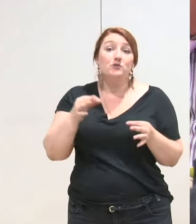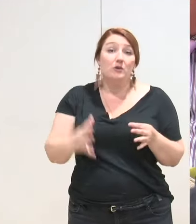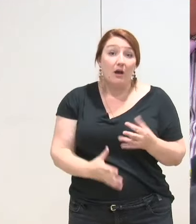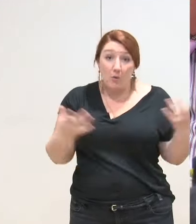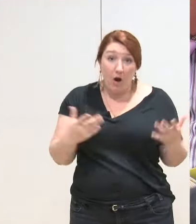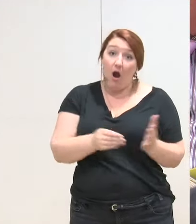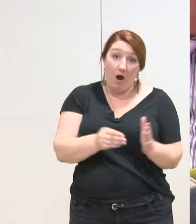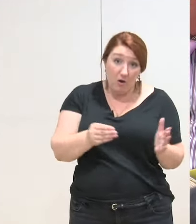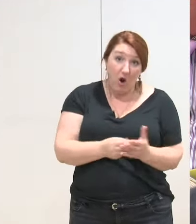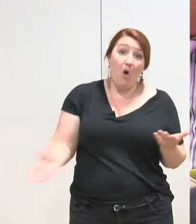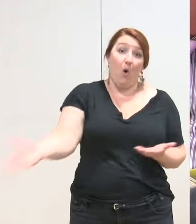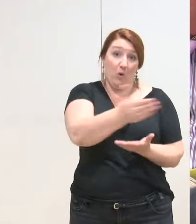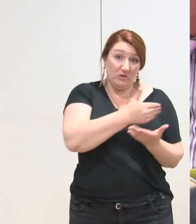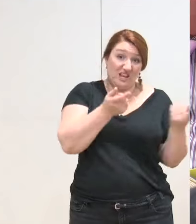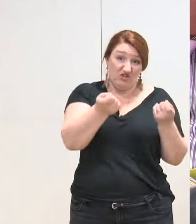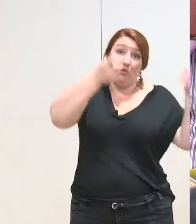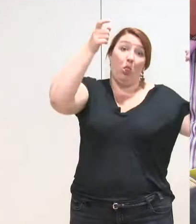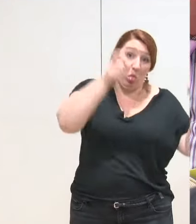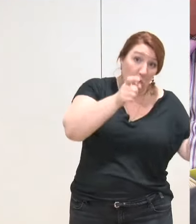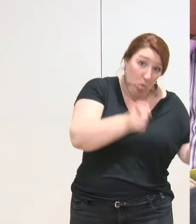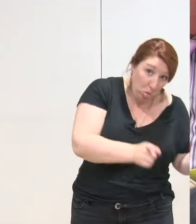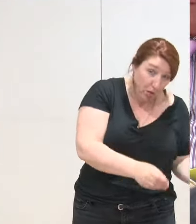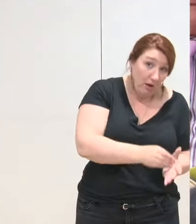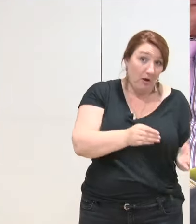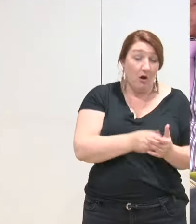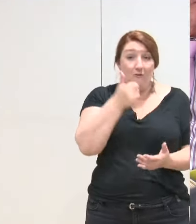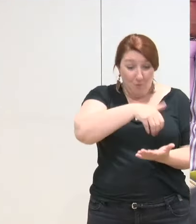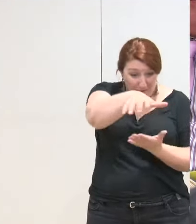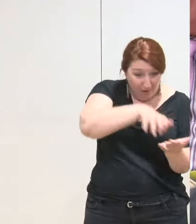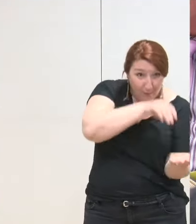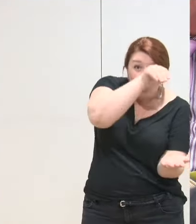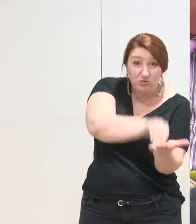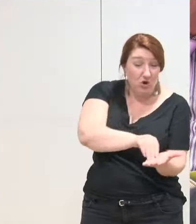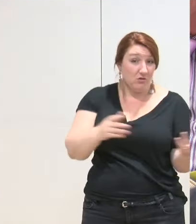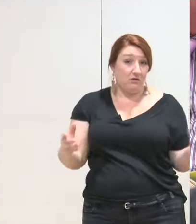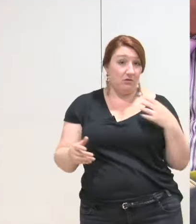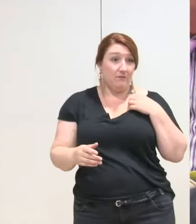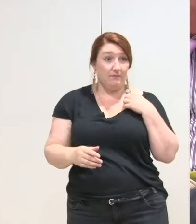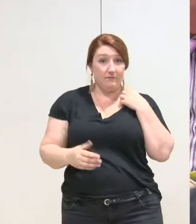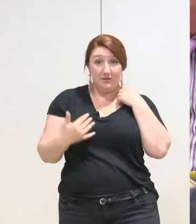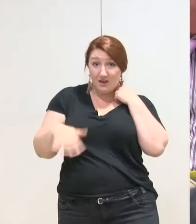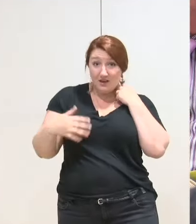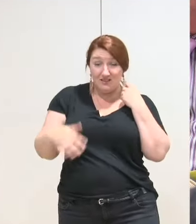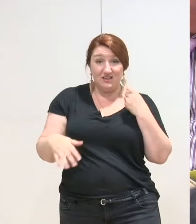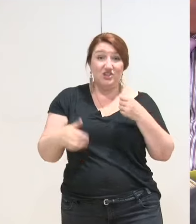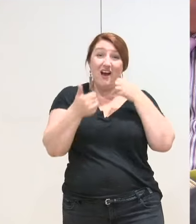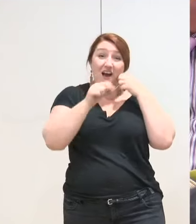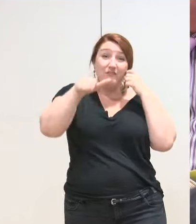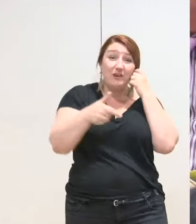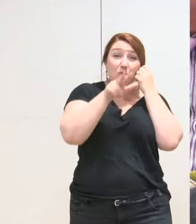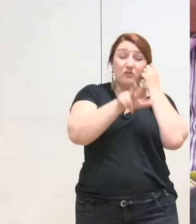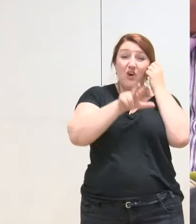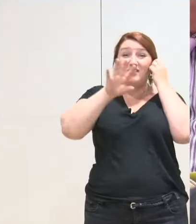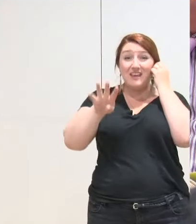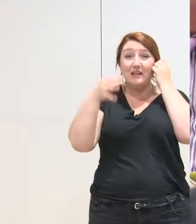chuter encore nos recette de gestion c'est vous qui dites dans le rapport qui nous a été présenté on a déjà une baisse de 1 34